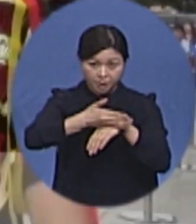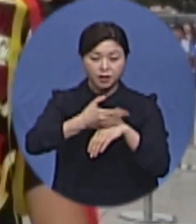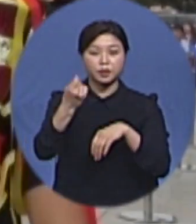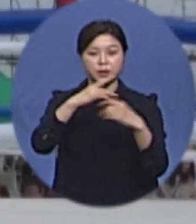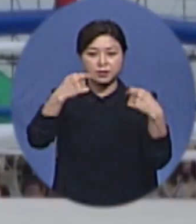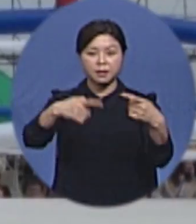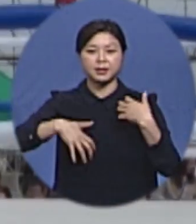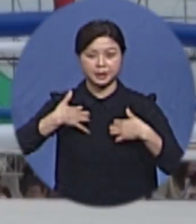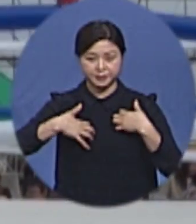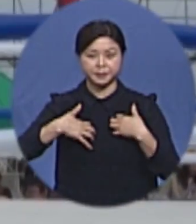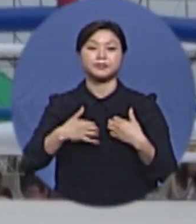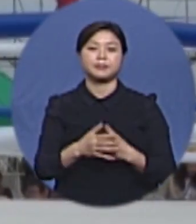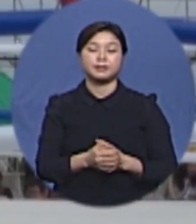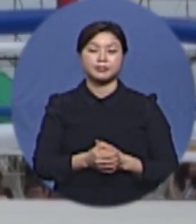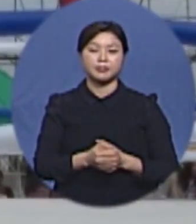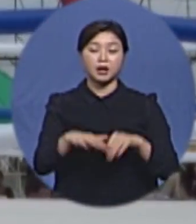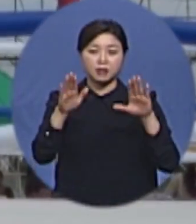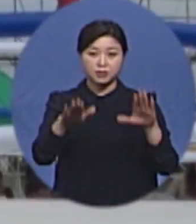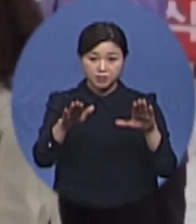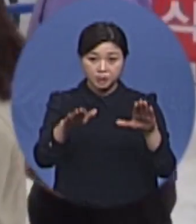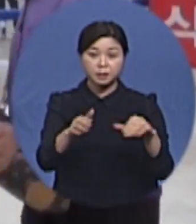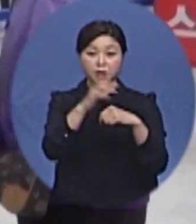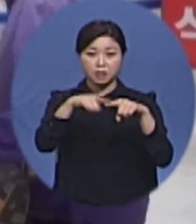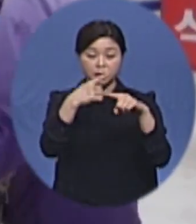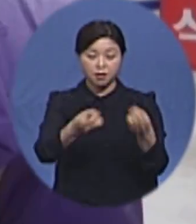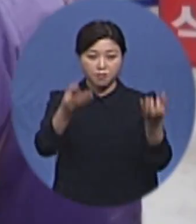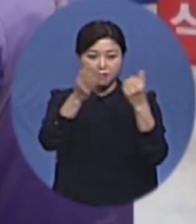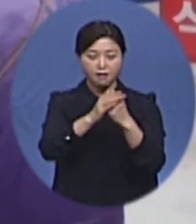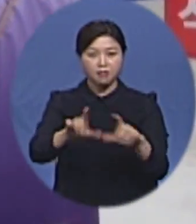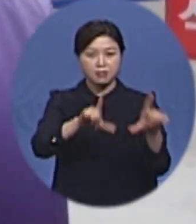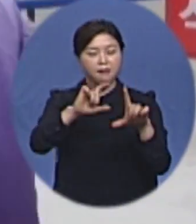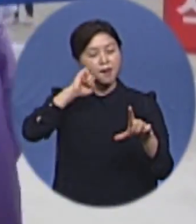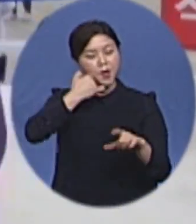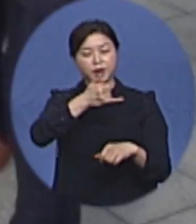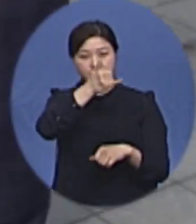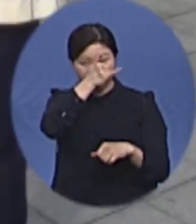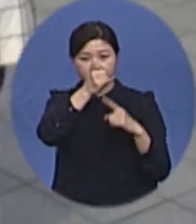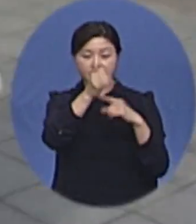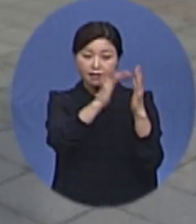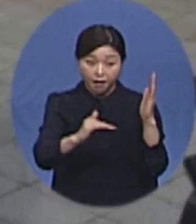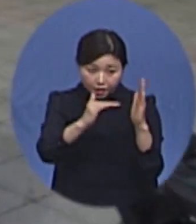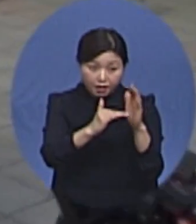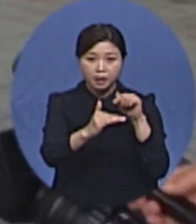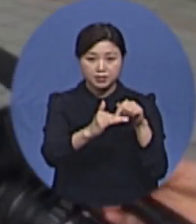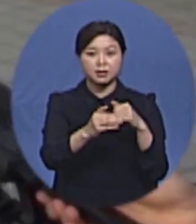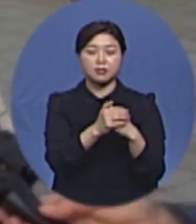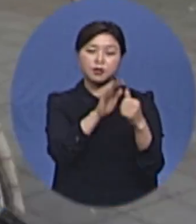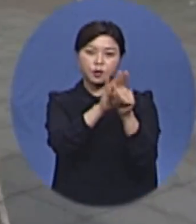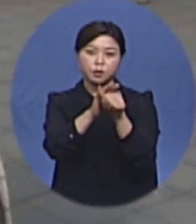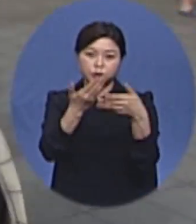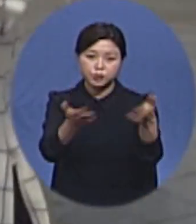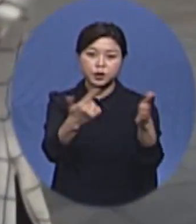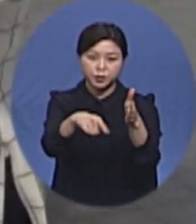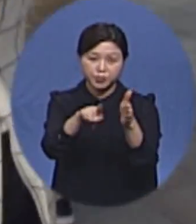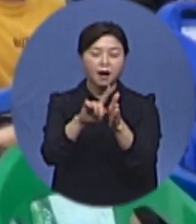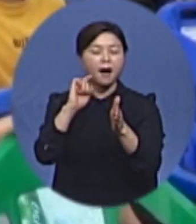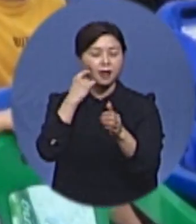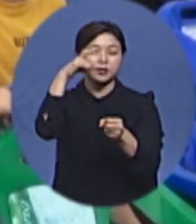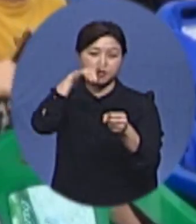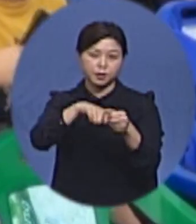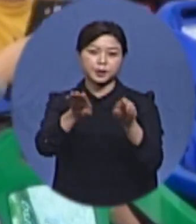즐거웠습니다. 이번 대회는 생활의 어려움을 겪고 있는 분들에게 도움의 손길을 내미는 아름다운